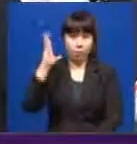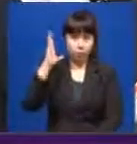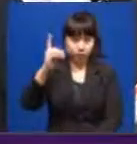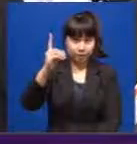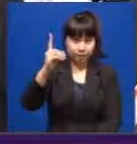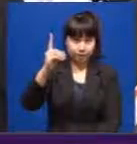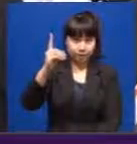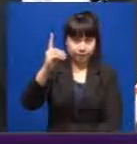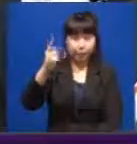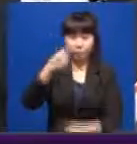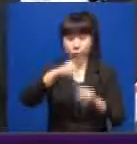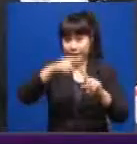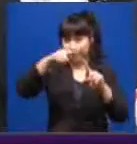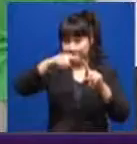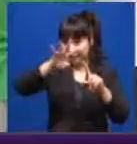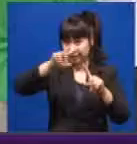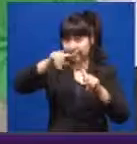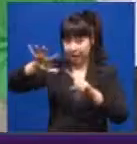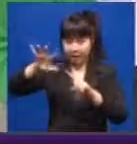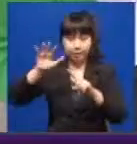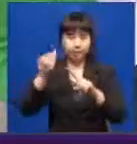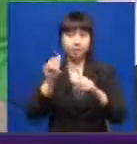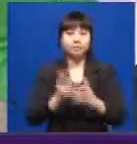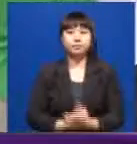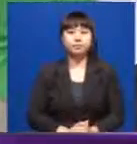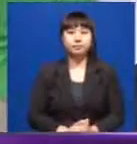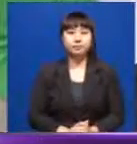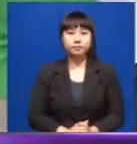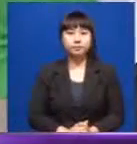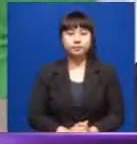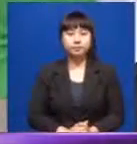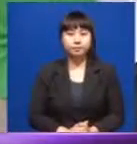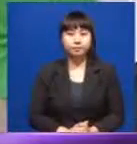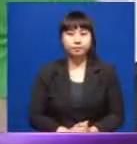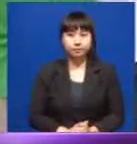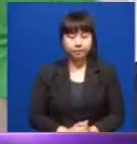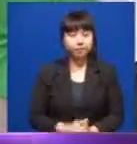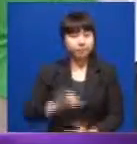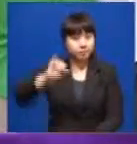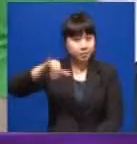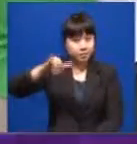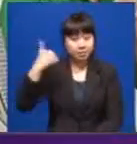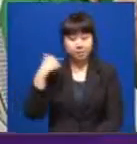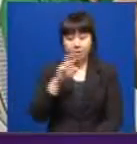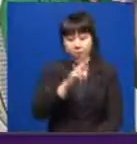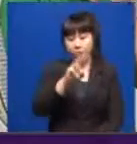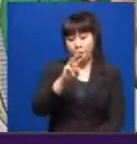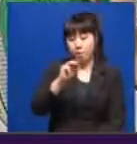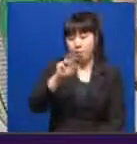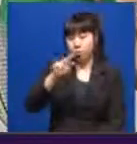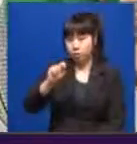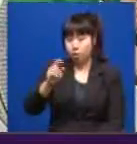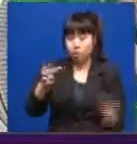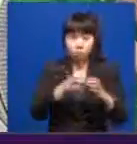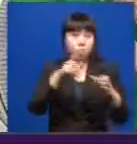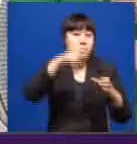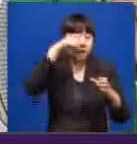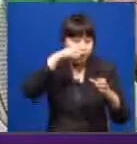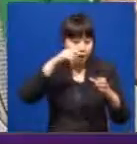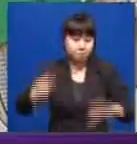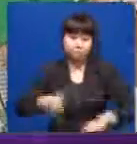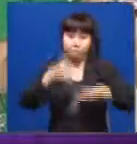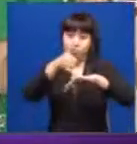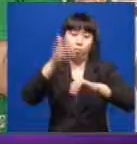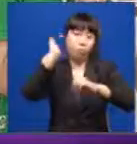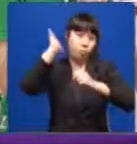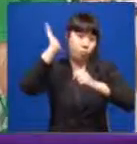นี้วันที่ 4ที่5ส่วนที่อาจมีรัฐมนตรีพรรคเพื่อไทยขึ้นเวทีปราศรัยการชุมนุม